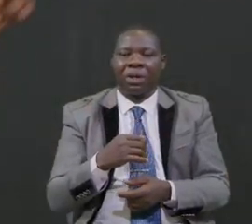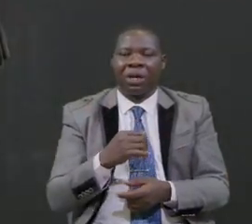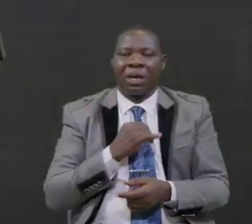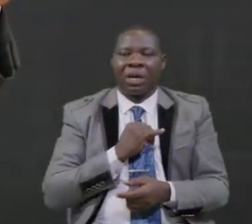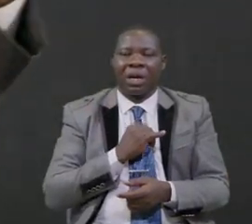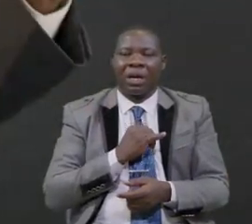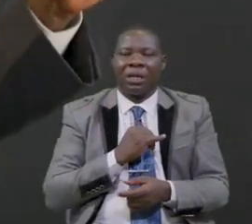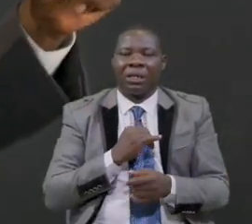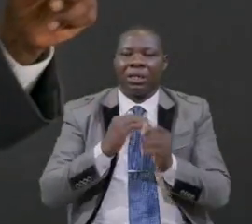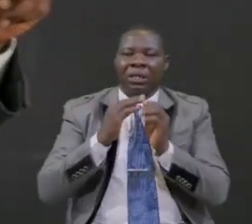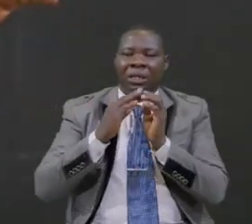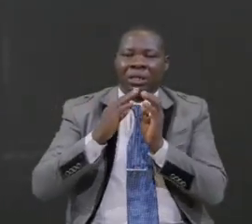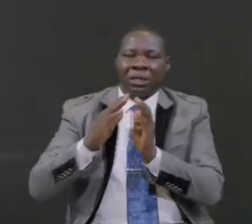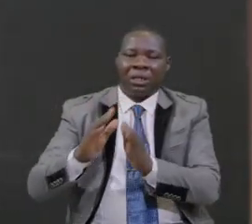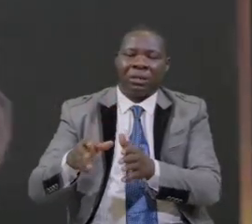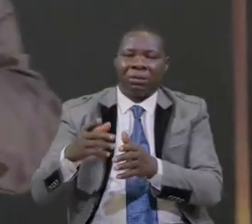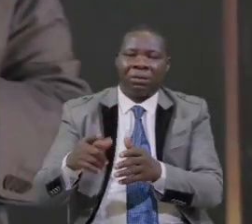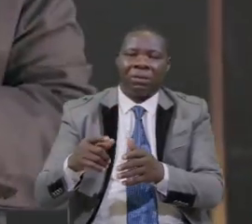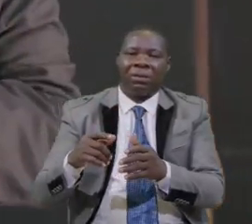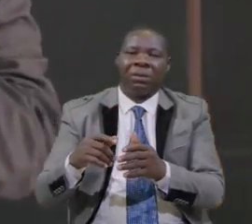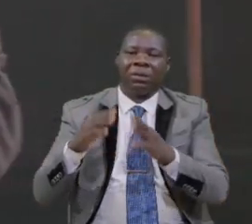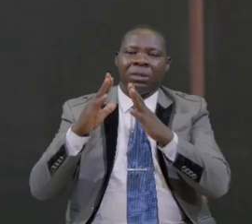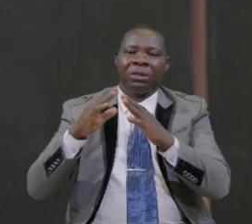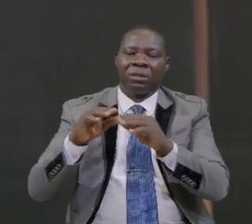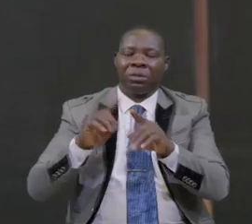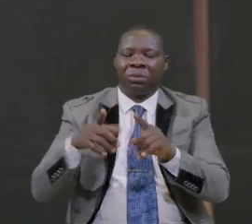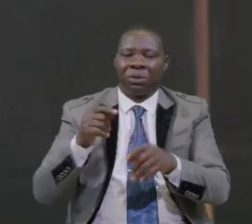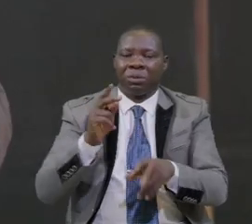depuis dormir la ville, les gens vont se rappeler.